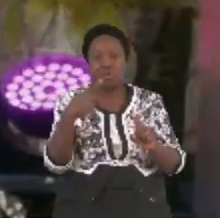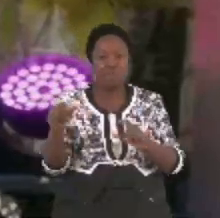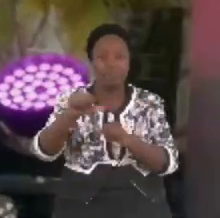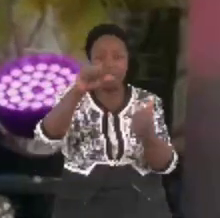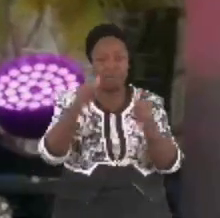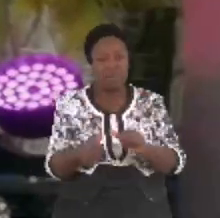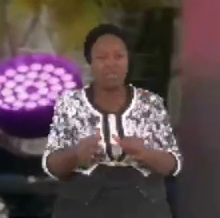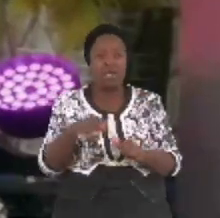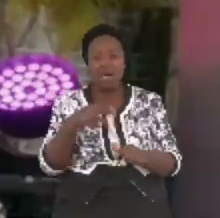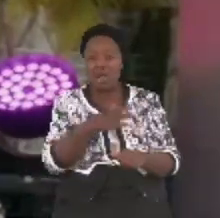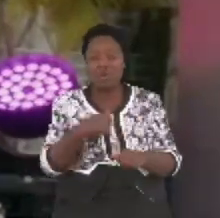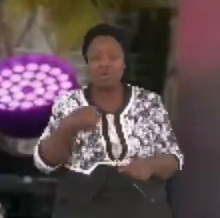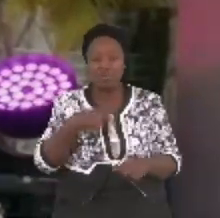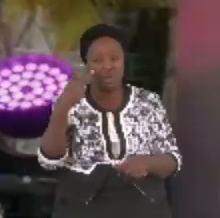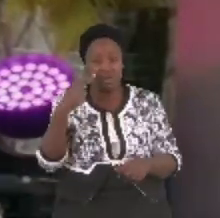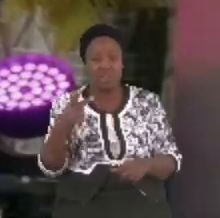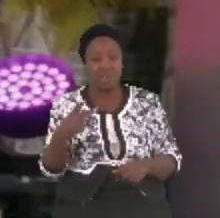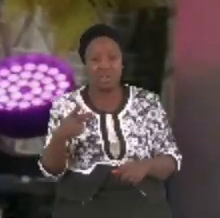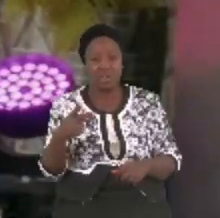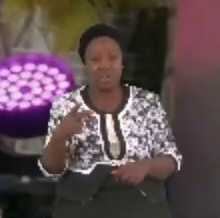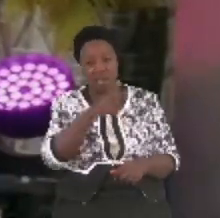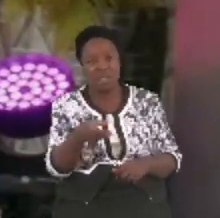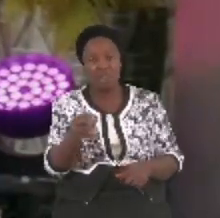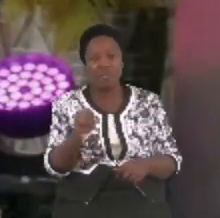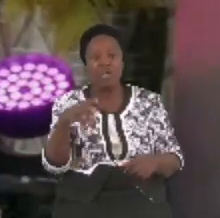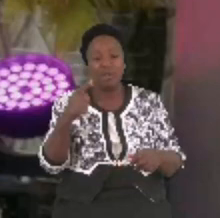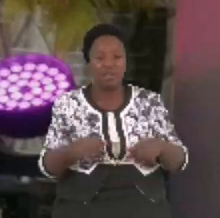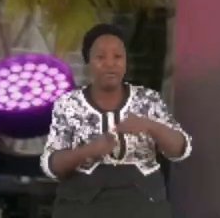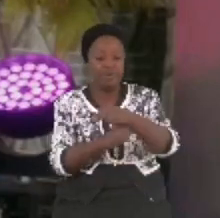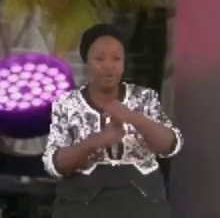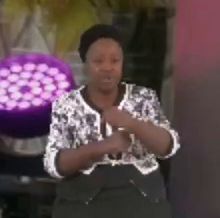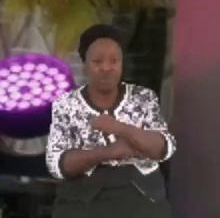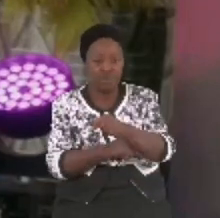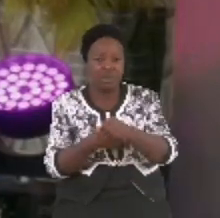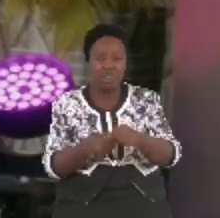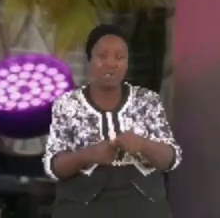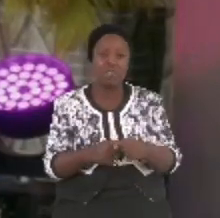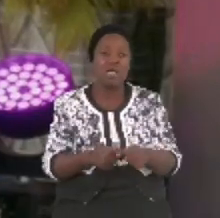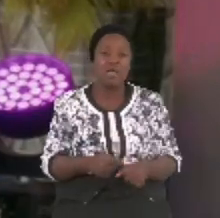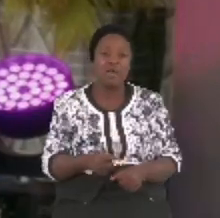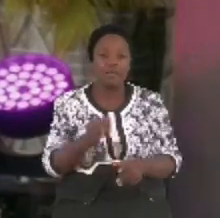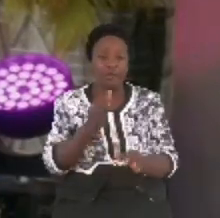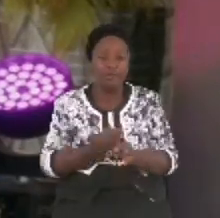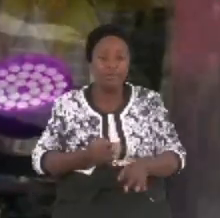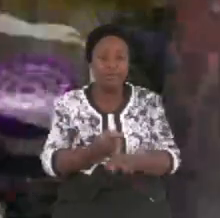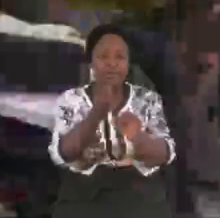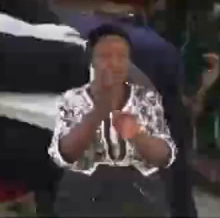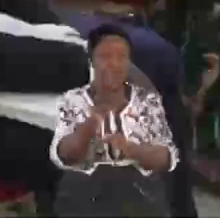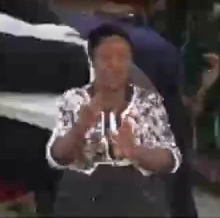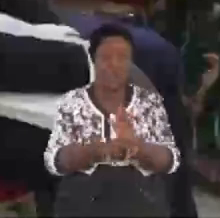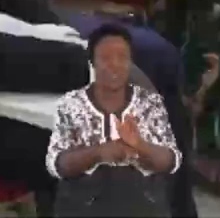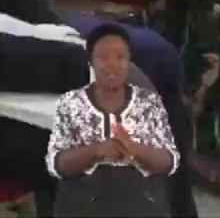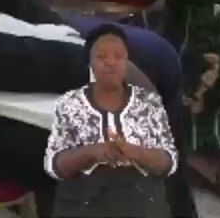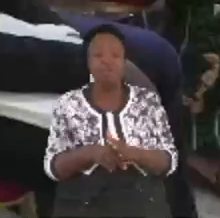ministère de Jean. Nous l'avons vu. Le fondement, la ferveur et